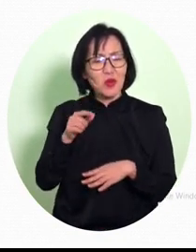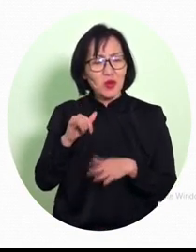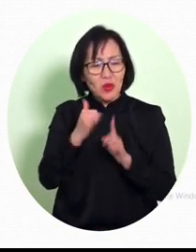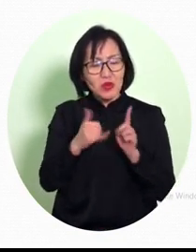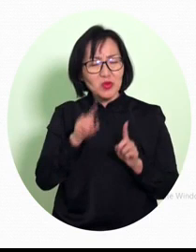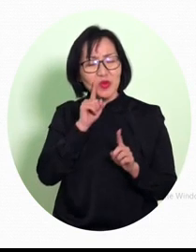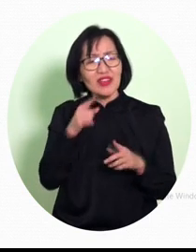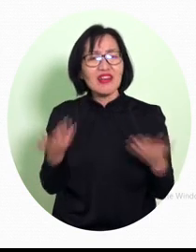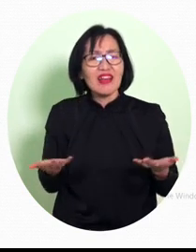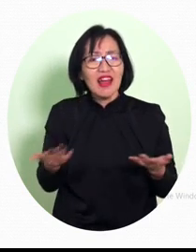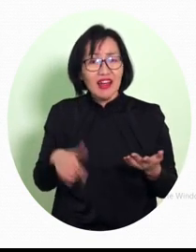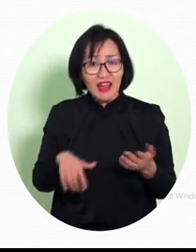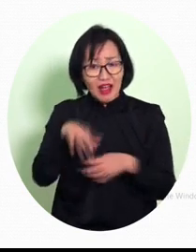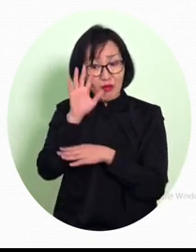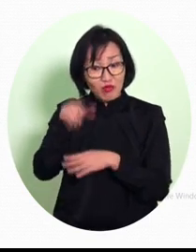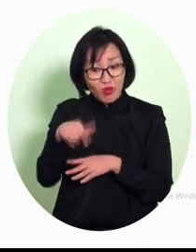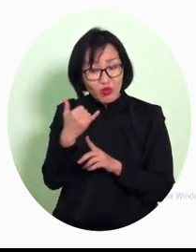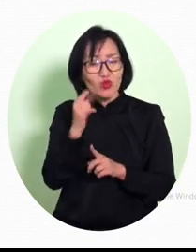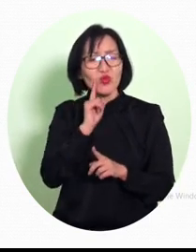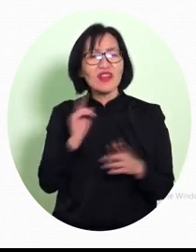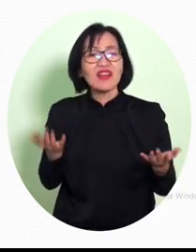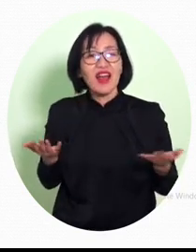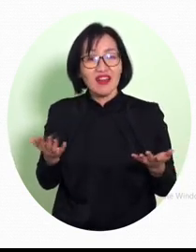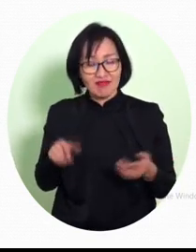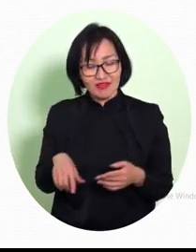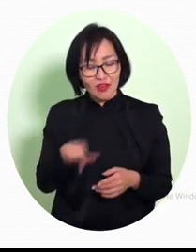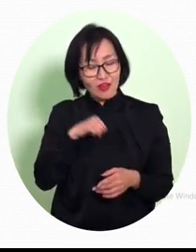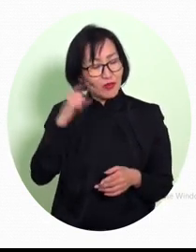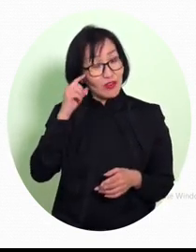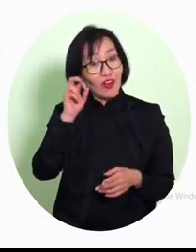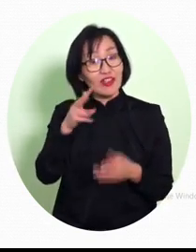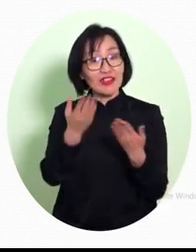бол? Та нар юу гэж бодож байна? За, хэсэг цөмөрөө таамаглая.